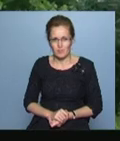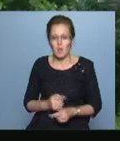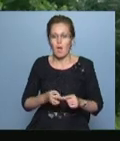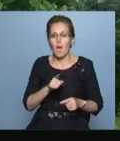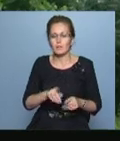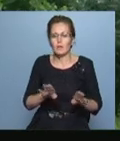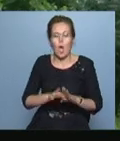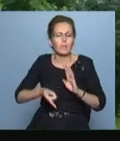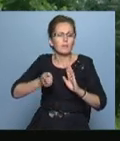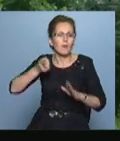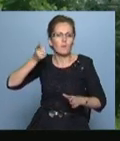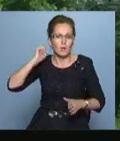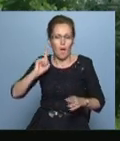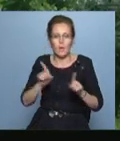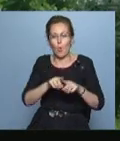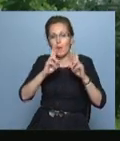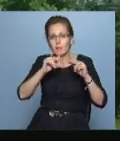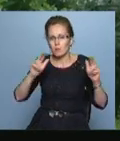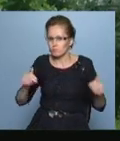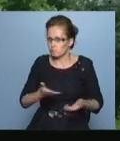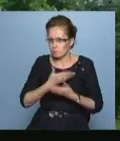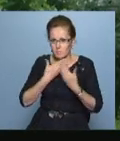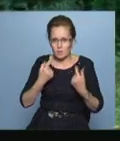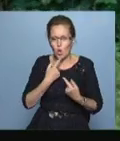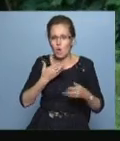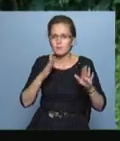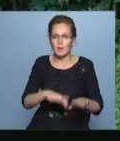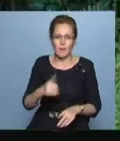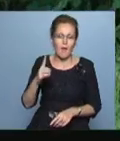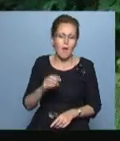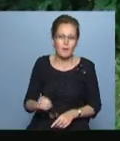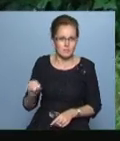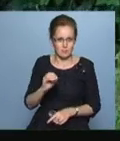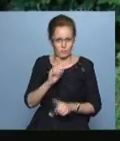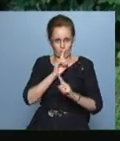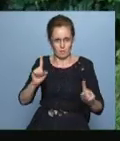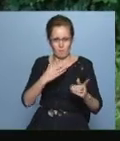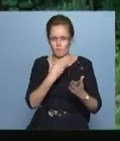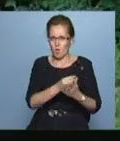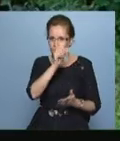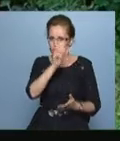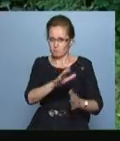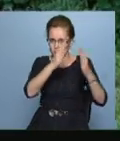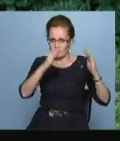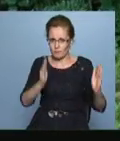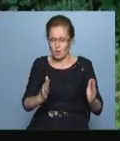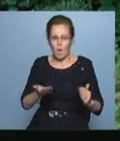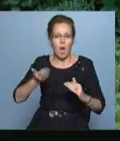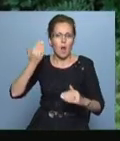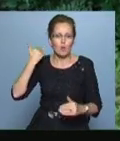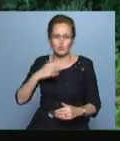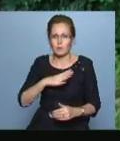антиквариата, так сказать, ну, архитектуры нету. Она осталась единственная в своем роде. Ну, и раньше много было